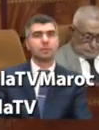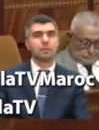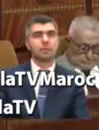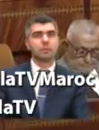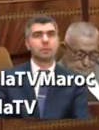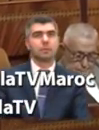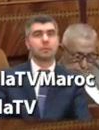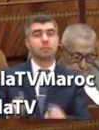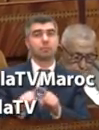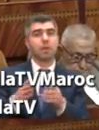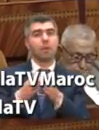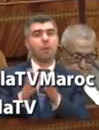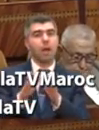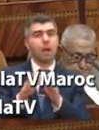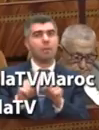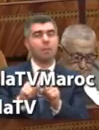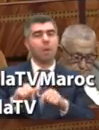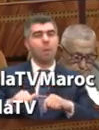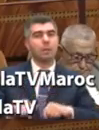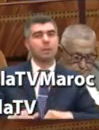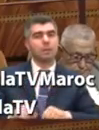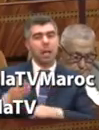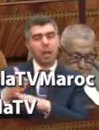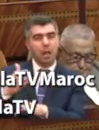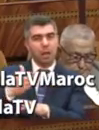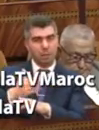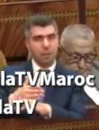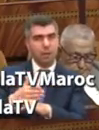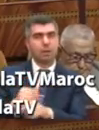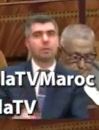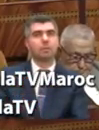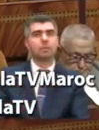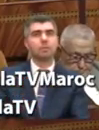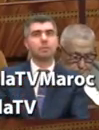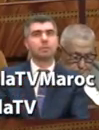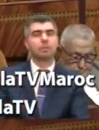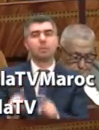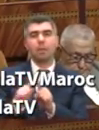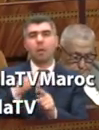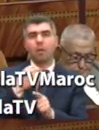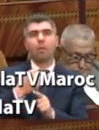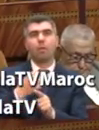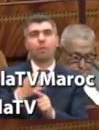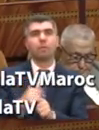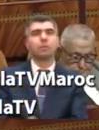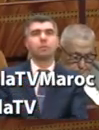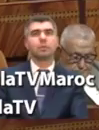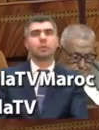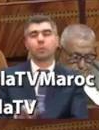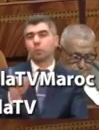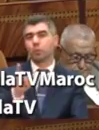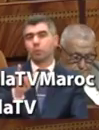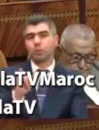كنا فتحنا واحد الموضوع مع الوزير السابق اللي كان قبل منكم، والموضوع هو انه كيتعلق